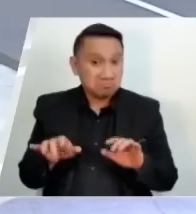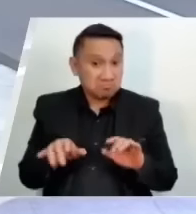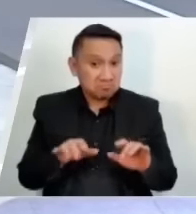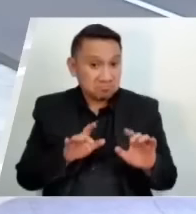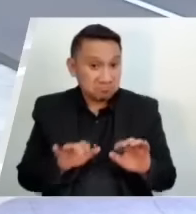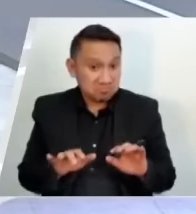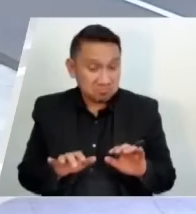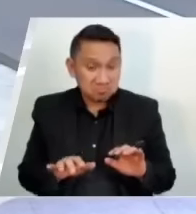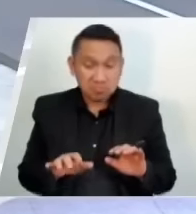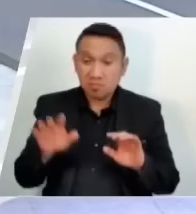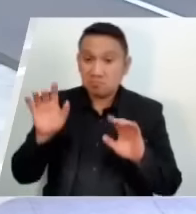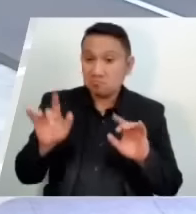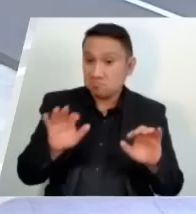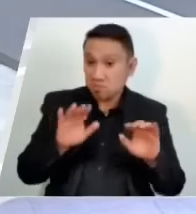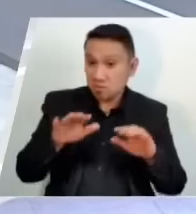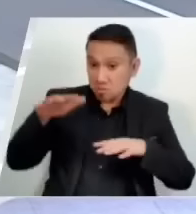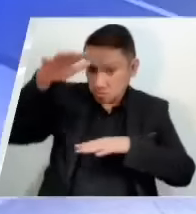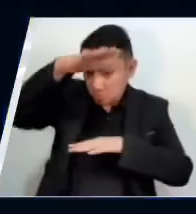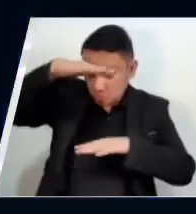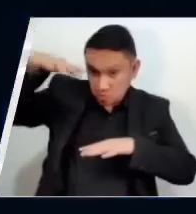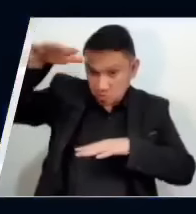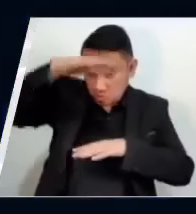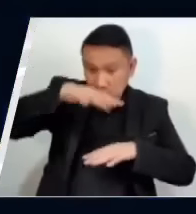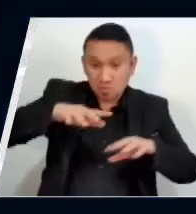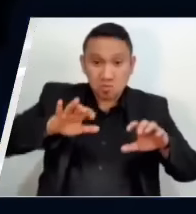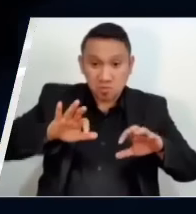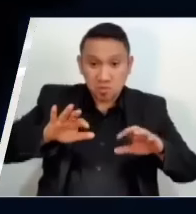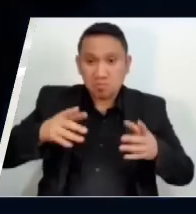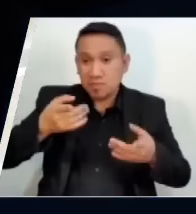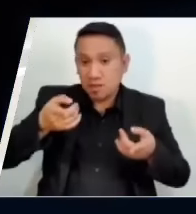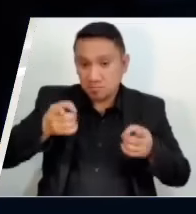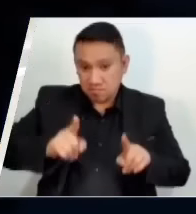ang tumutugtog na piano sa Germany.